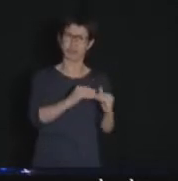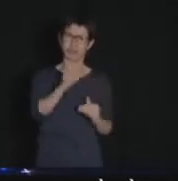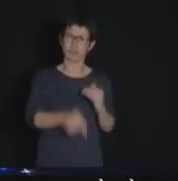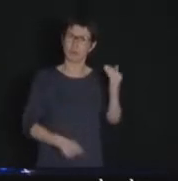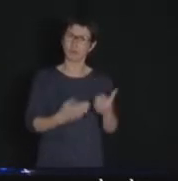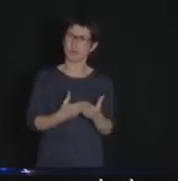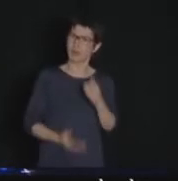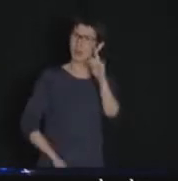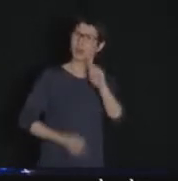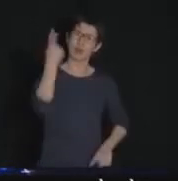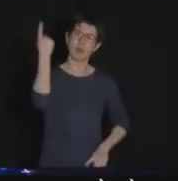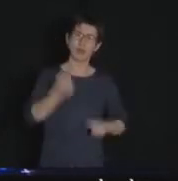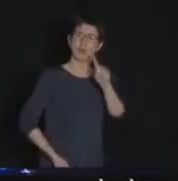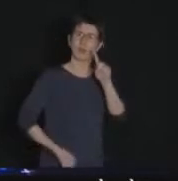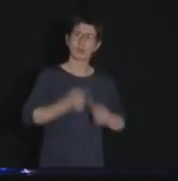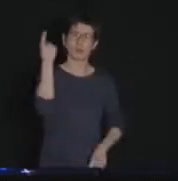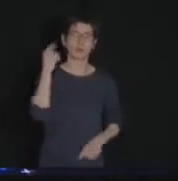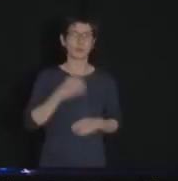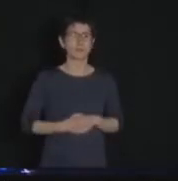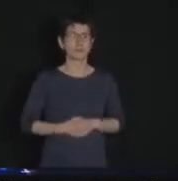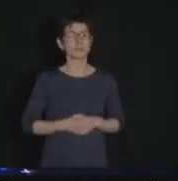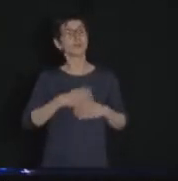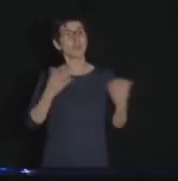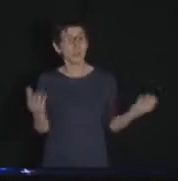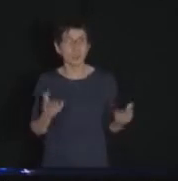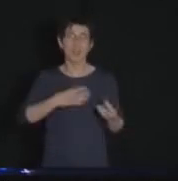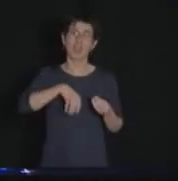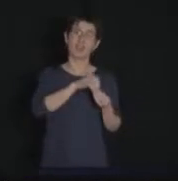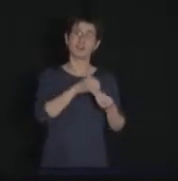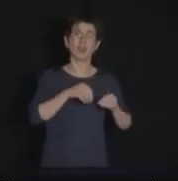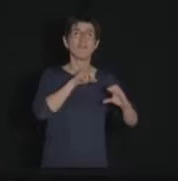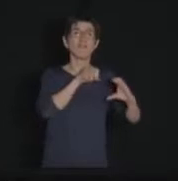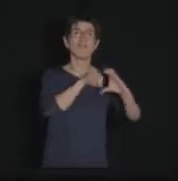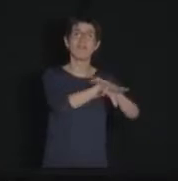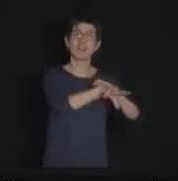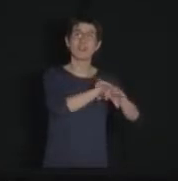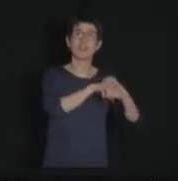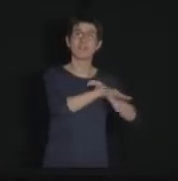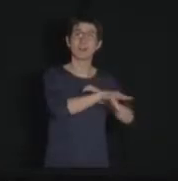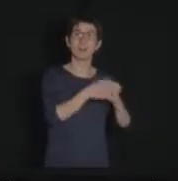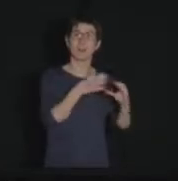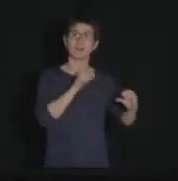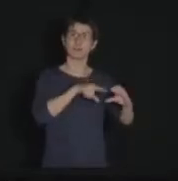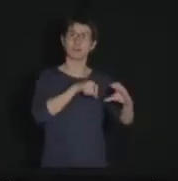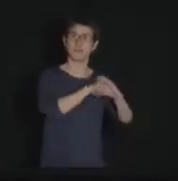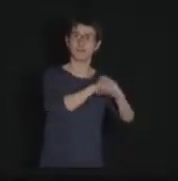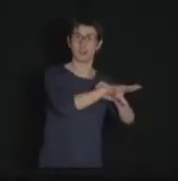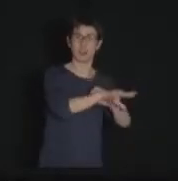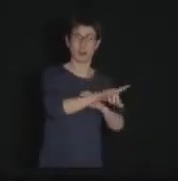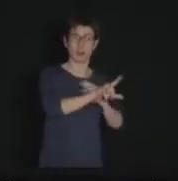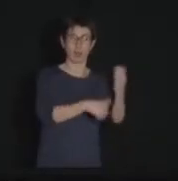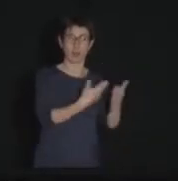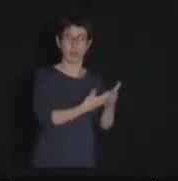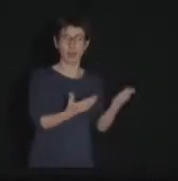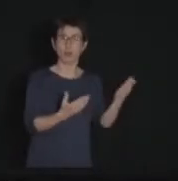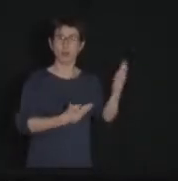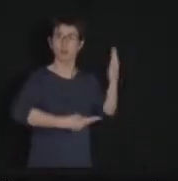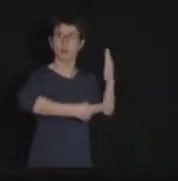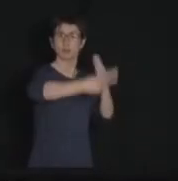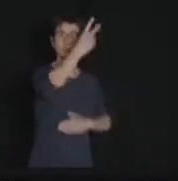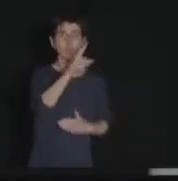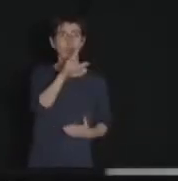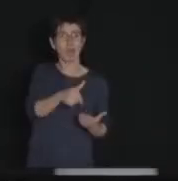satellites prennent le relais de la fibre et des rayonnements qui ont transformé ce monde en une espèce d'immense grille-pain dans lequel nous